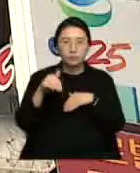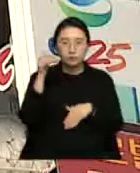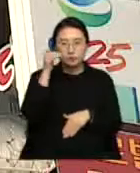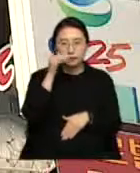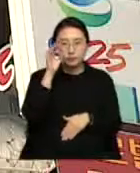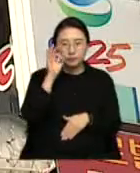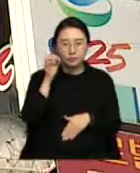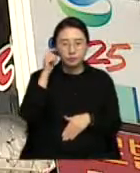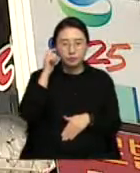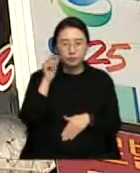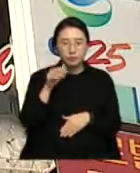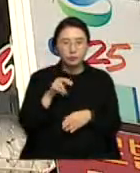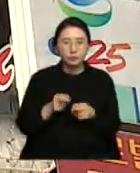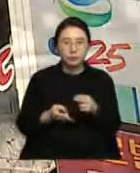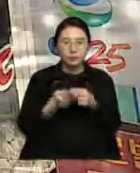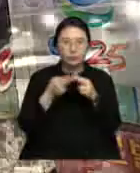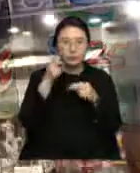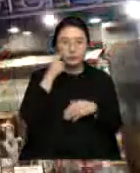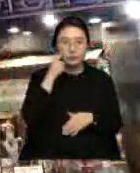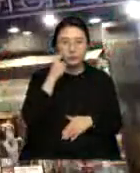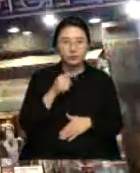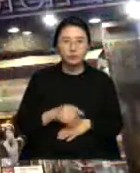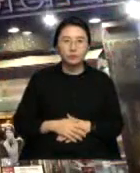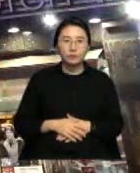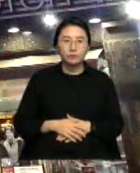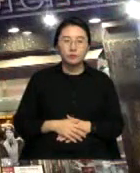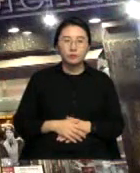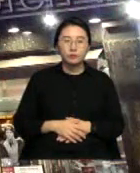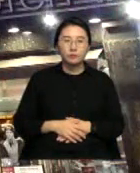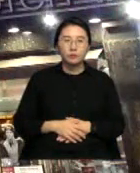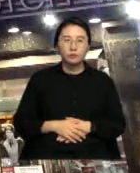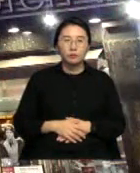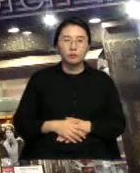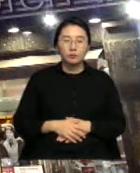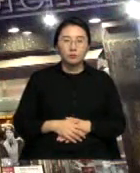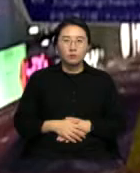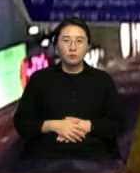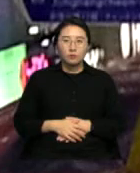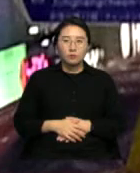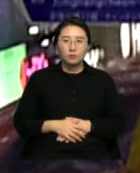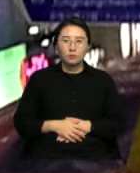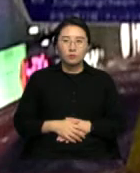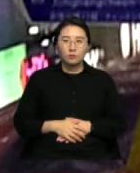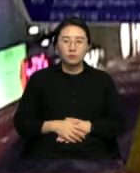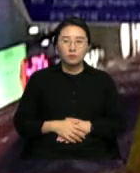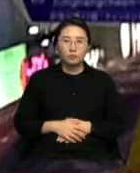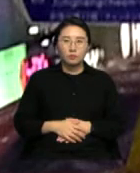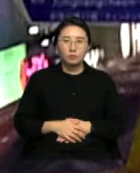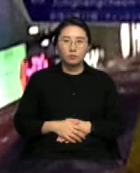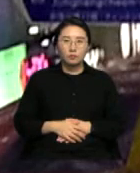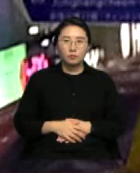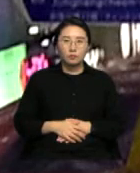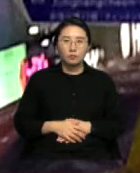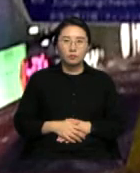둘러보며 추억을 쌓아보는 건 어떨까요? 딜라이브 서울경기 케이블TV 이재용입니다.